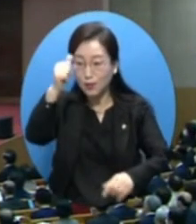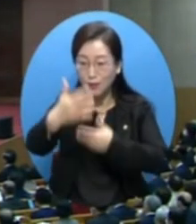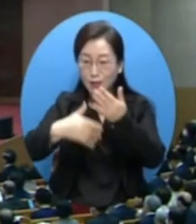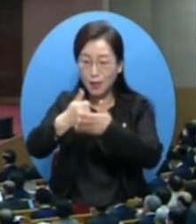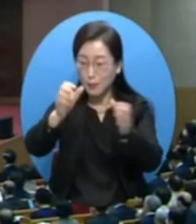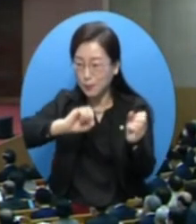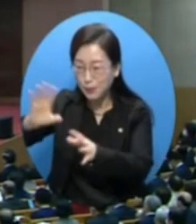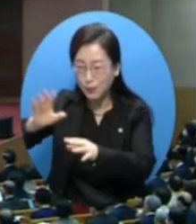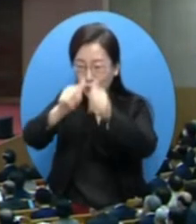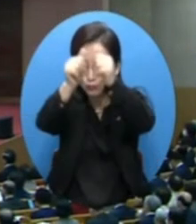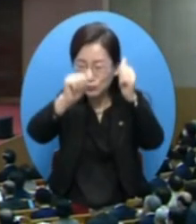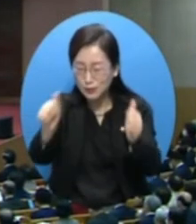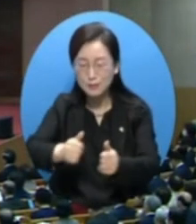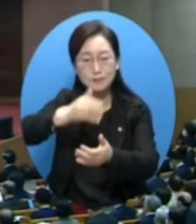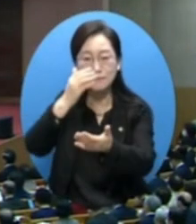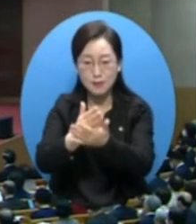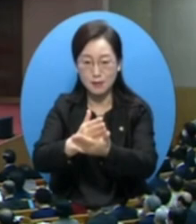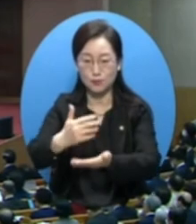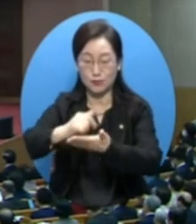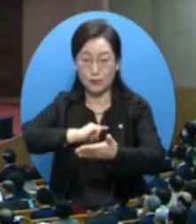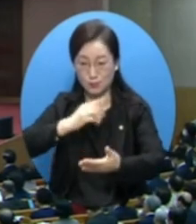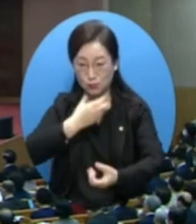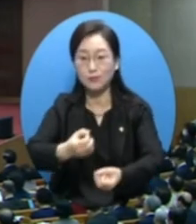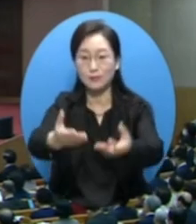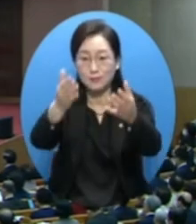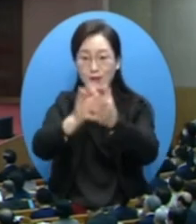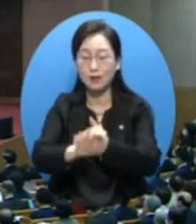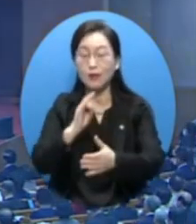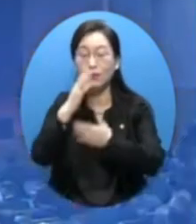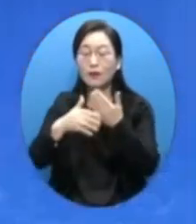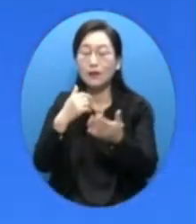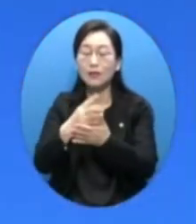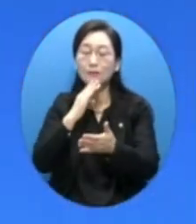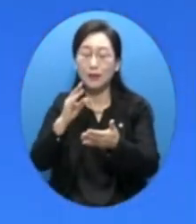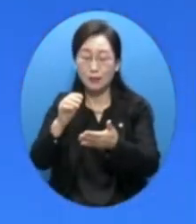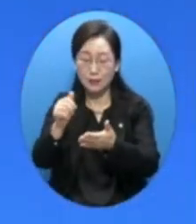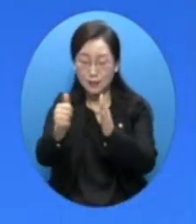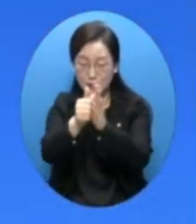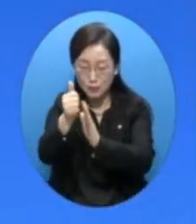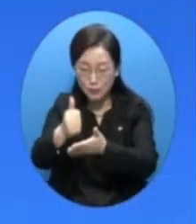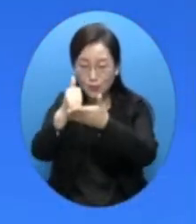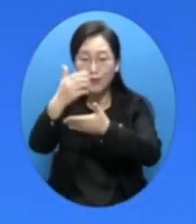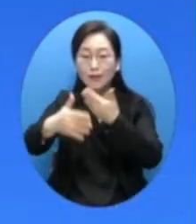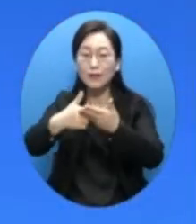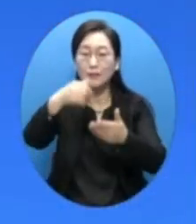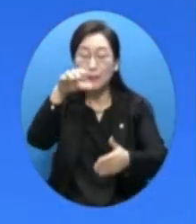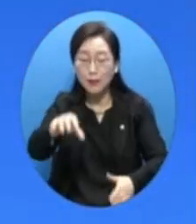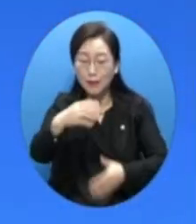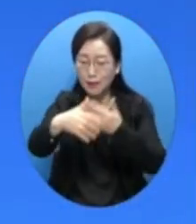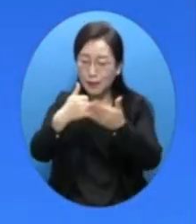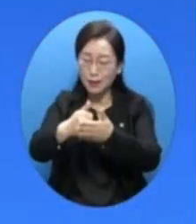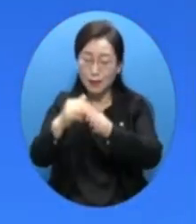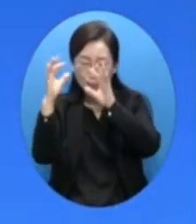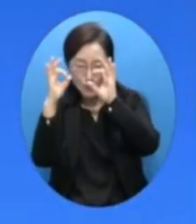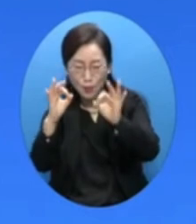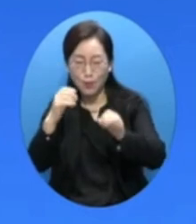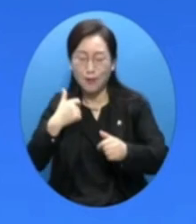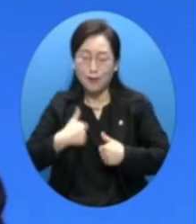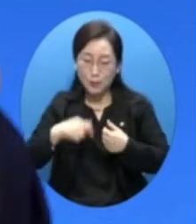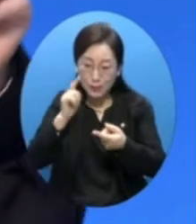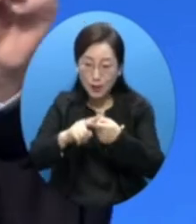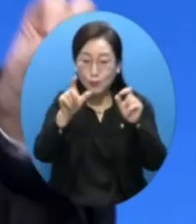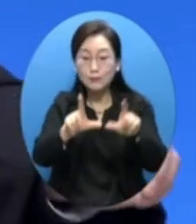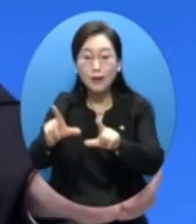버리고 우상을 섬기지 않는 여러분보다 되기를 주님으로 축원합니다 오직 하나님만 섬기고 하나님 앞에서 하나님이 기뻐하시는 삶을 살아가게 될 때